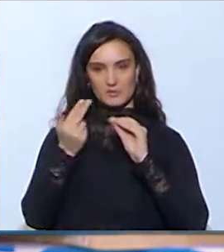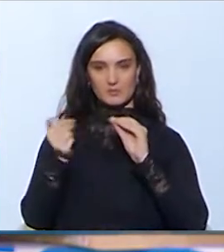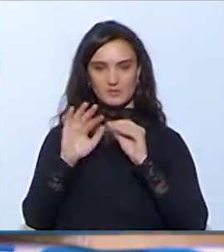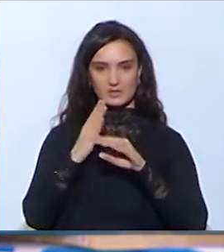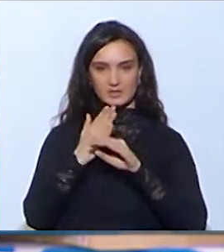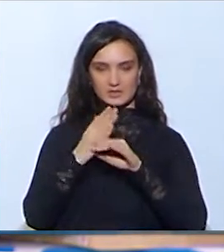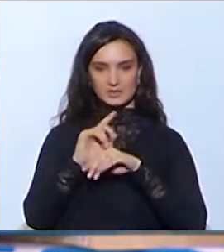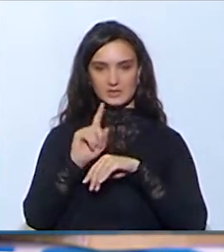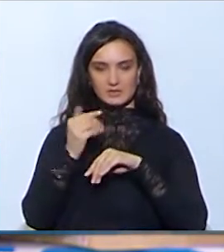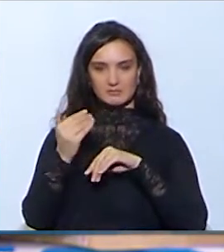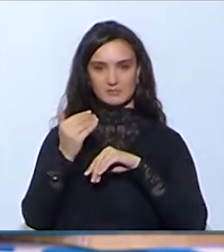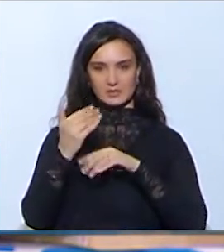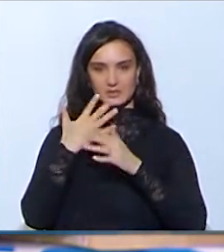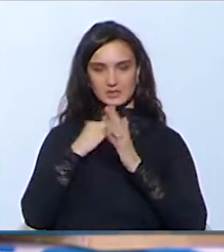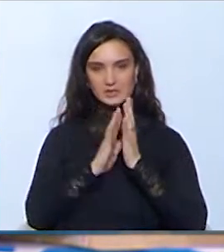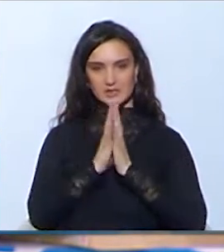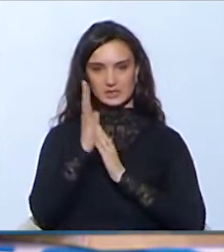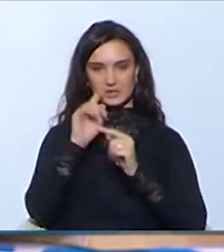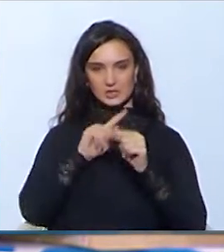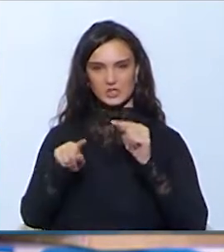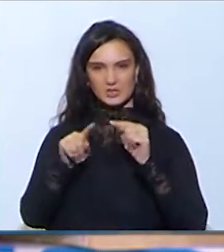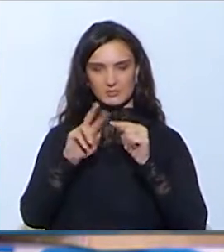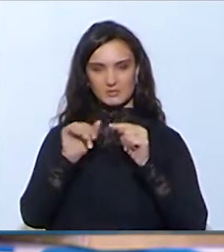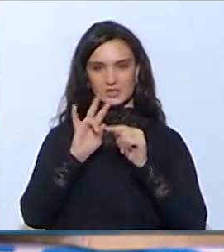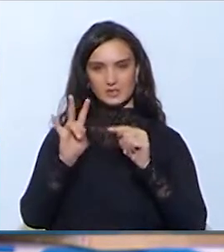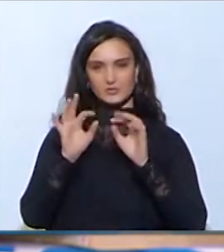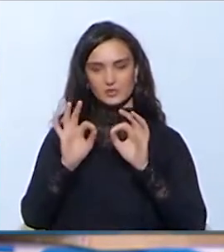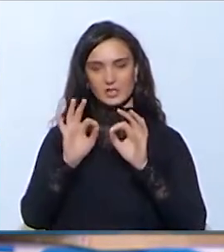ხომ არ არის, რაც მისი ზრდის დაჩქარებას ან შენელებას იწვევს.